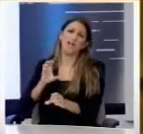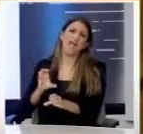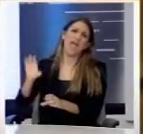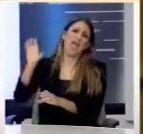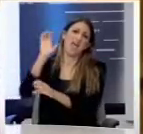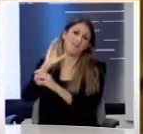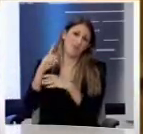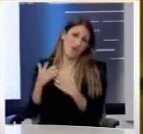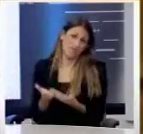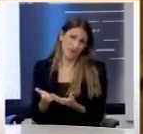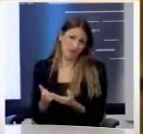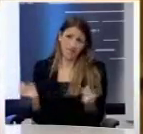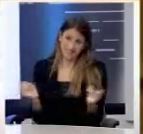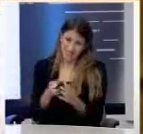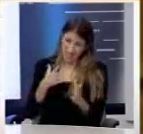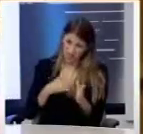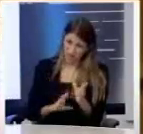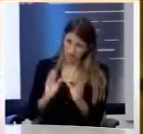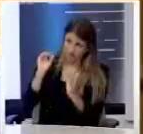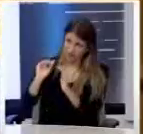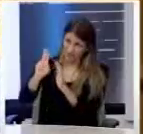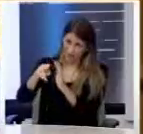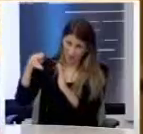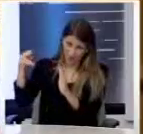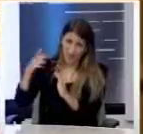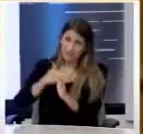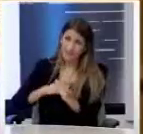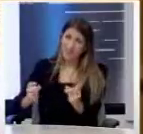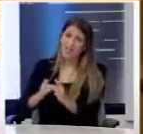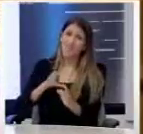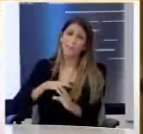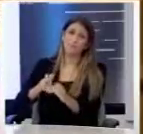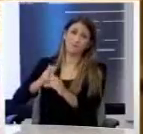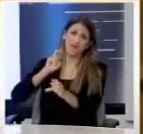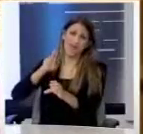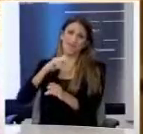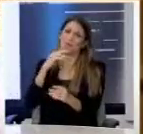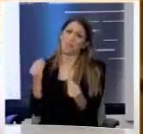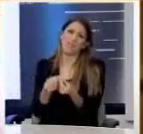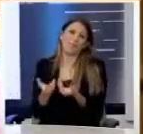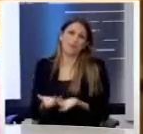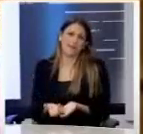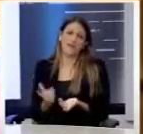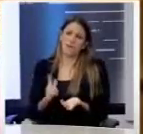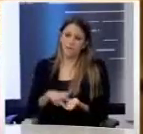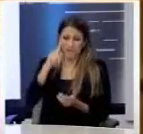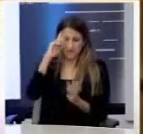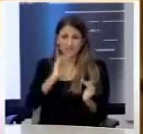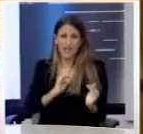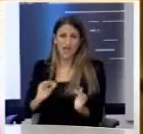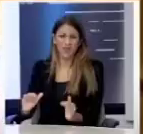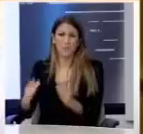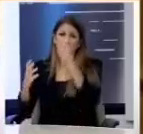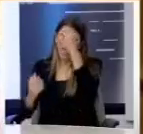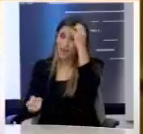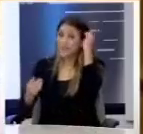δεν μπορεί να είναι αλακάρτ, θα ψηφιστεί. Και θέλω λοιπόν να σας διαβεβαιώσω ότι ναι, υπάρχει η επιστολική ψήφου του Υπουργού που